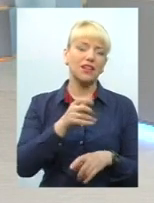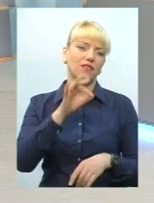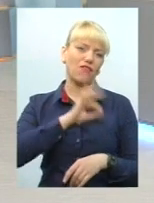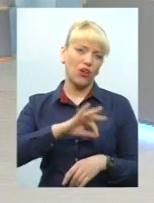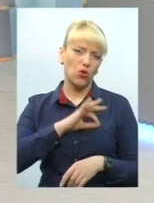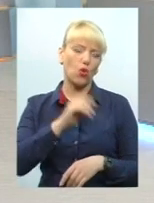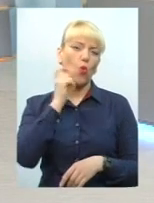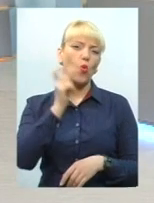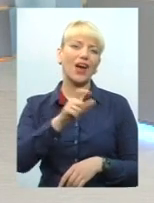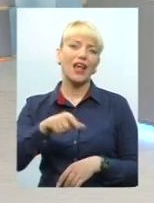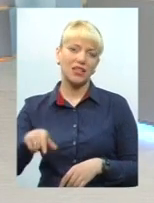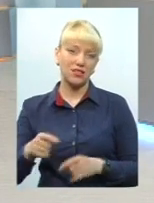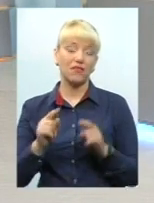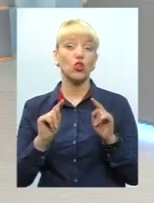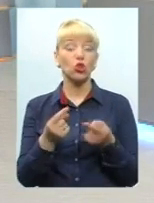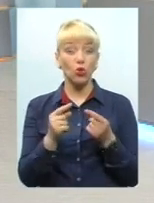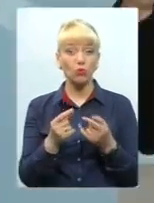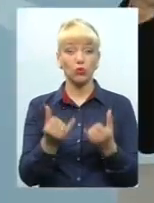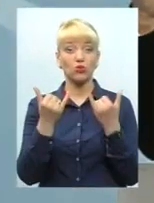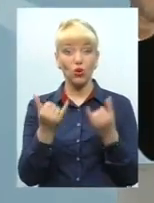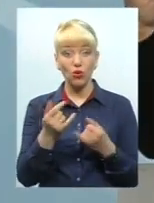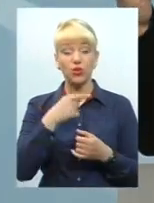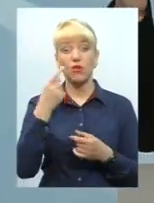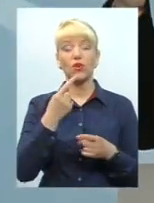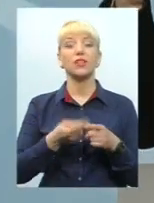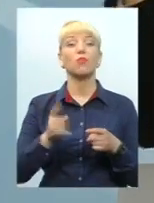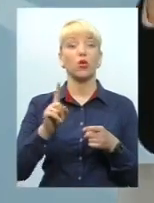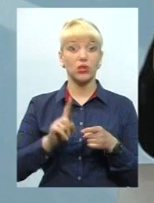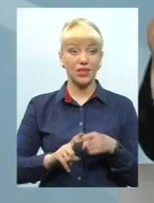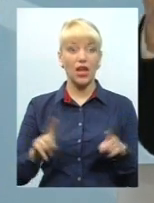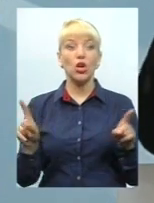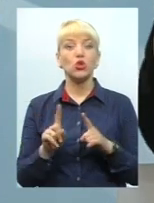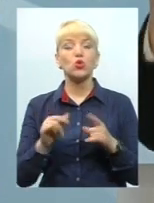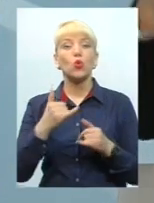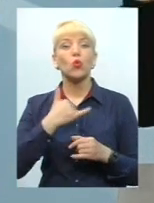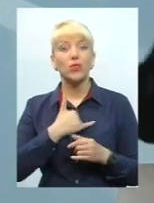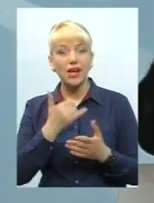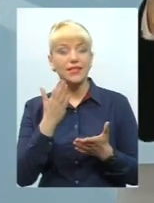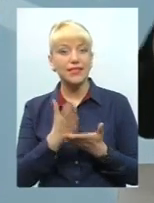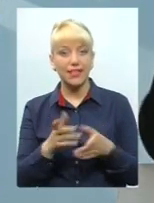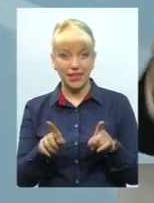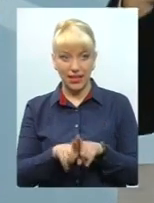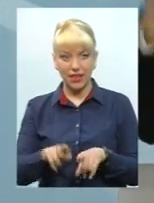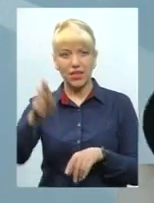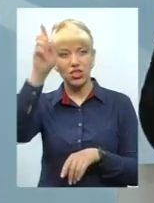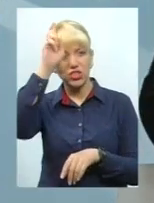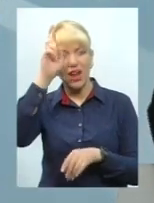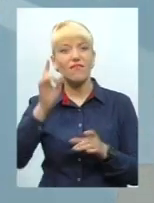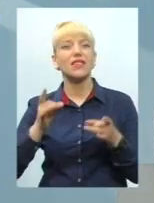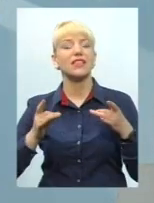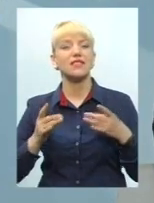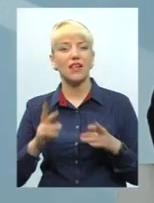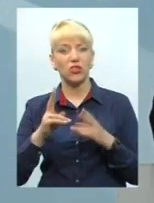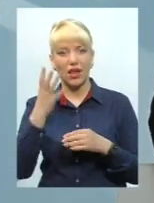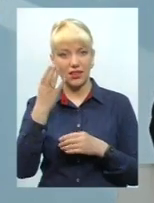І Гітлер використовував українців. І тому сьогодні говорити про те, що в нас є таке державне свято, як День